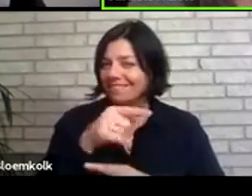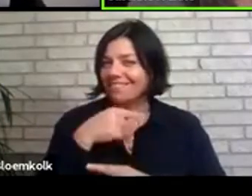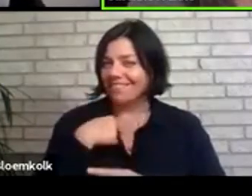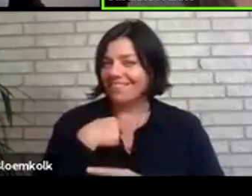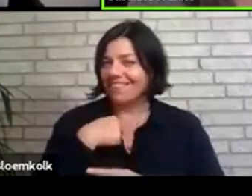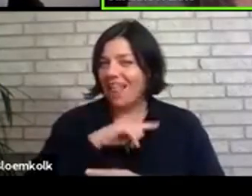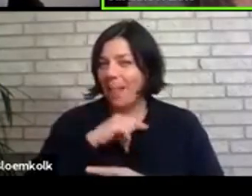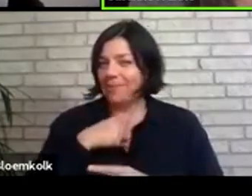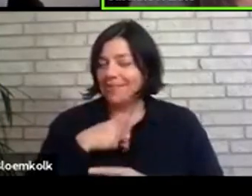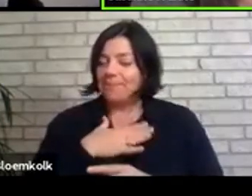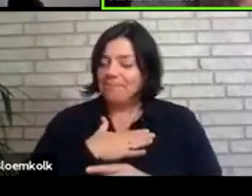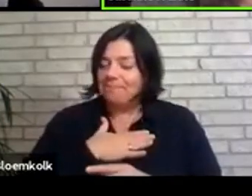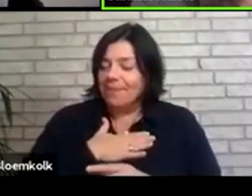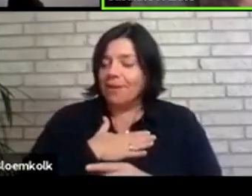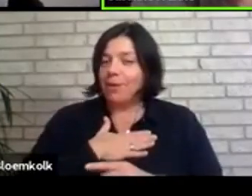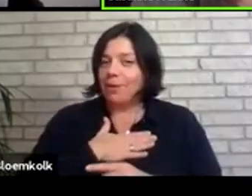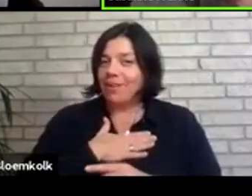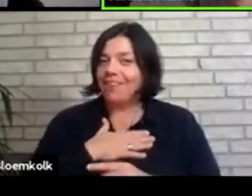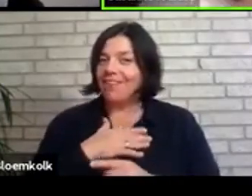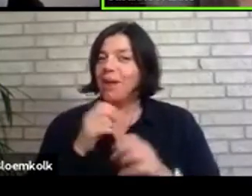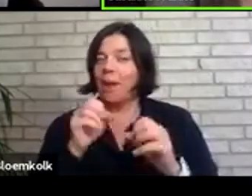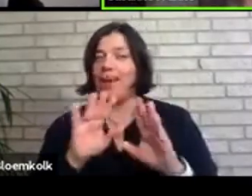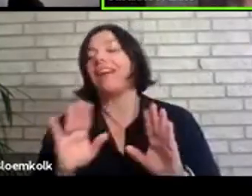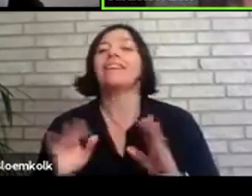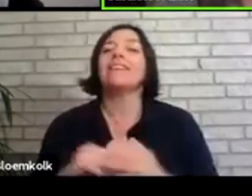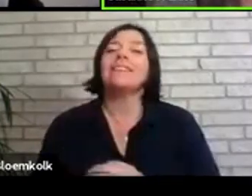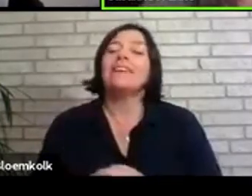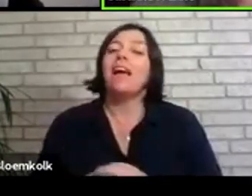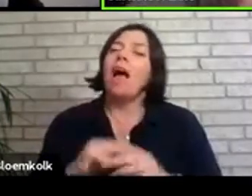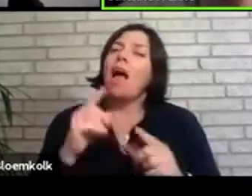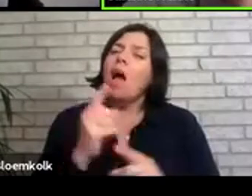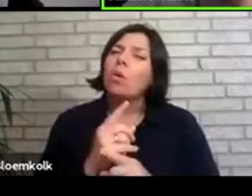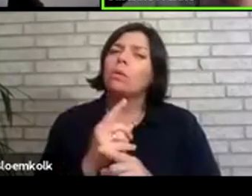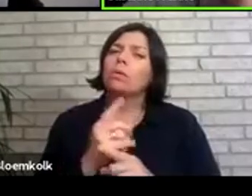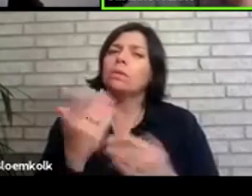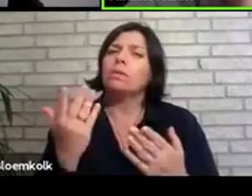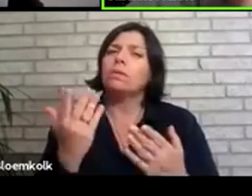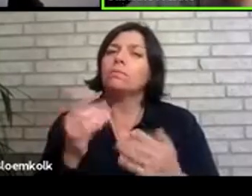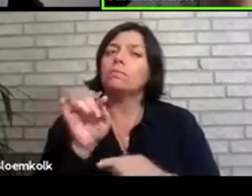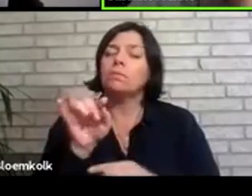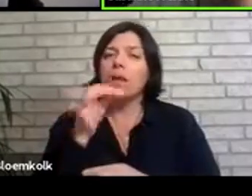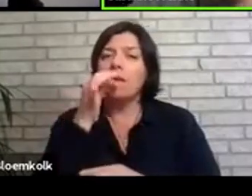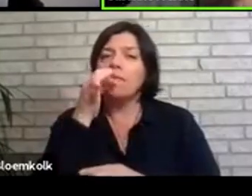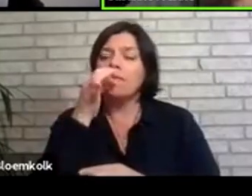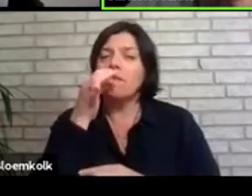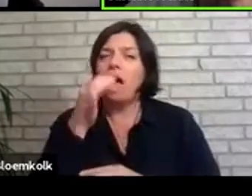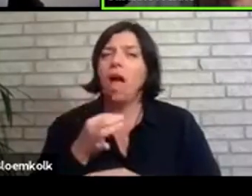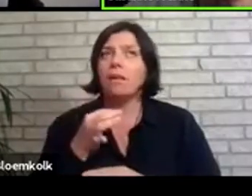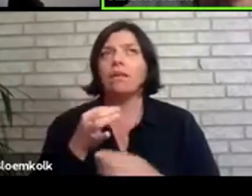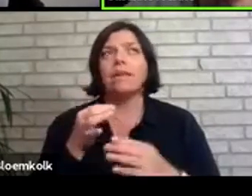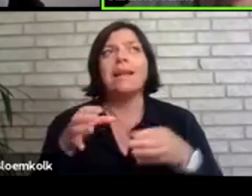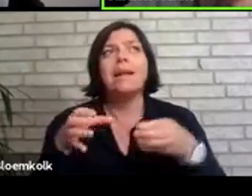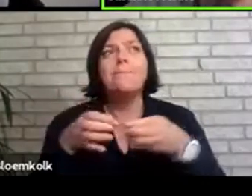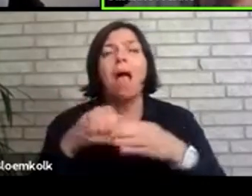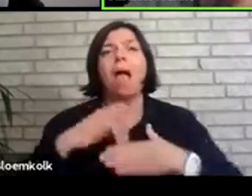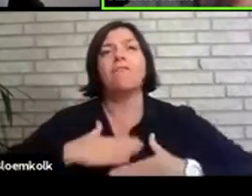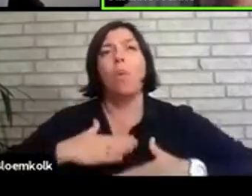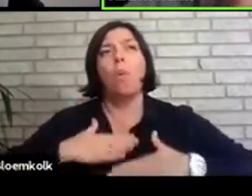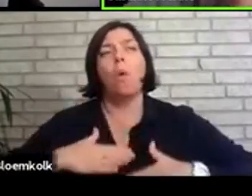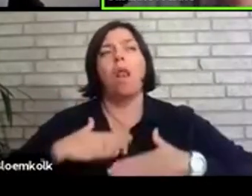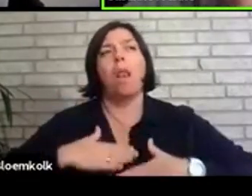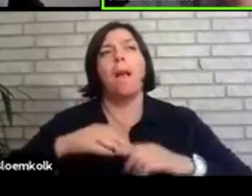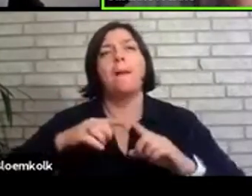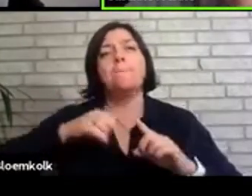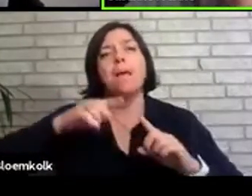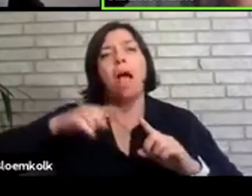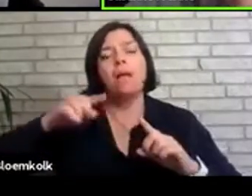Und bei so einer Frage auch wieder, ne, wie kann eine Gemeinwohlbilanz aussehen und wie lebt es sich denn